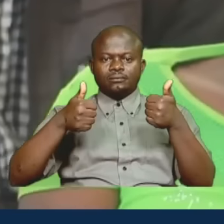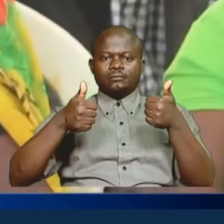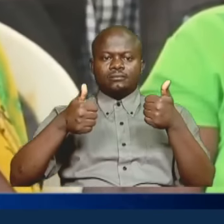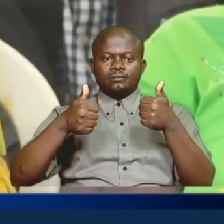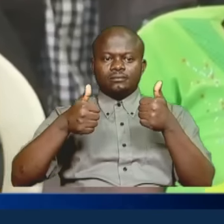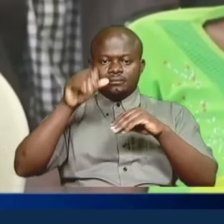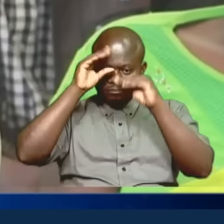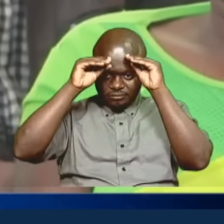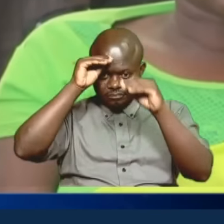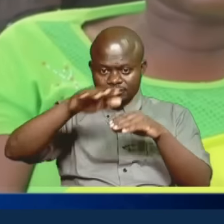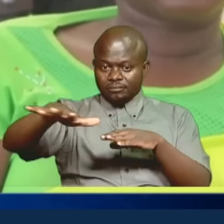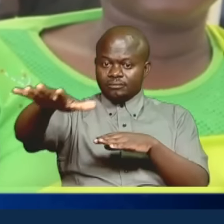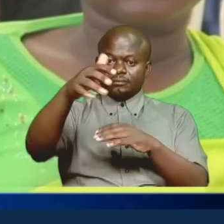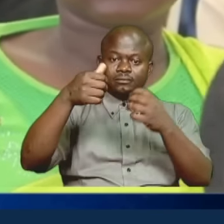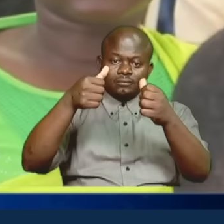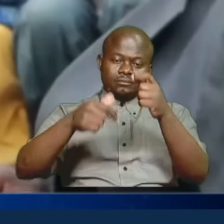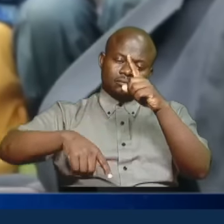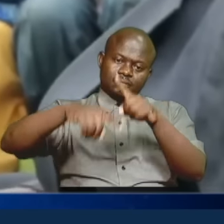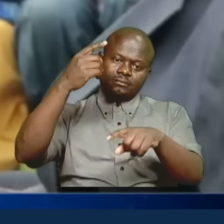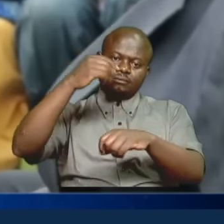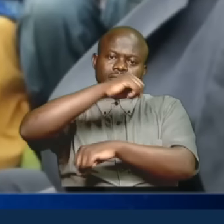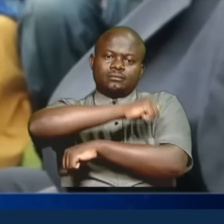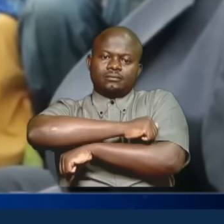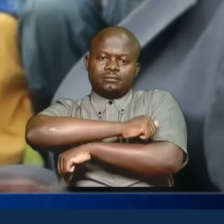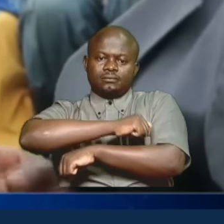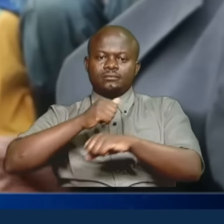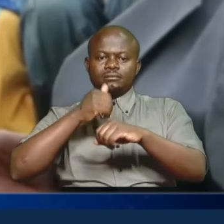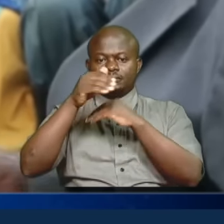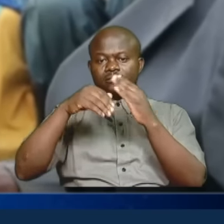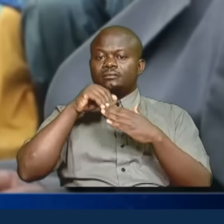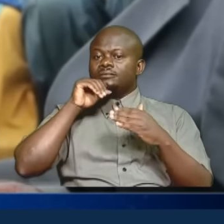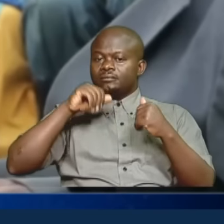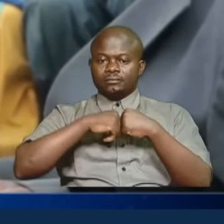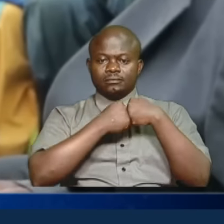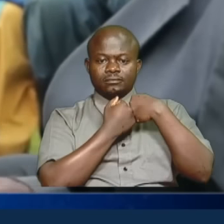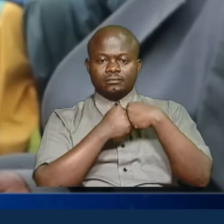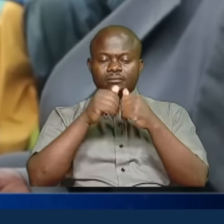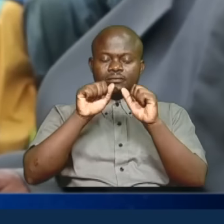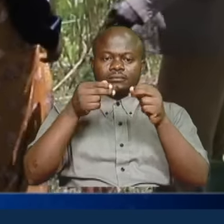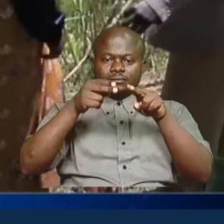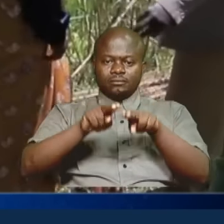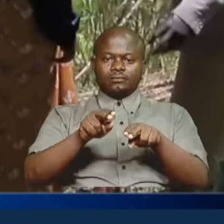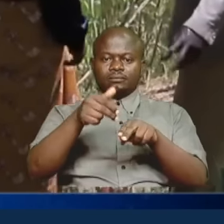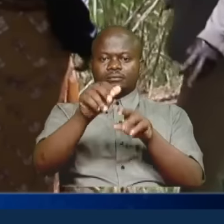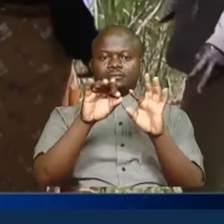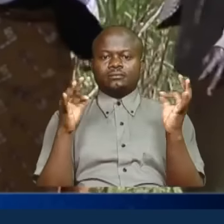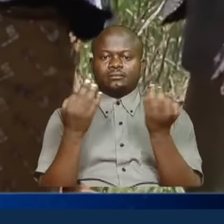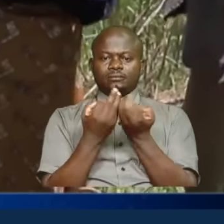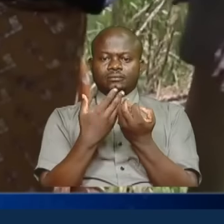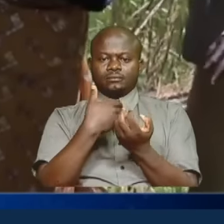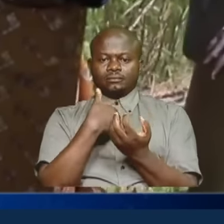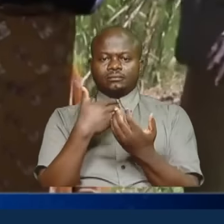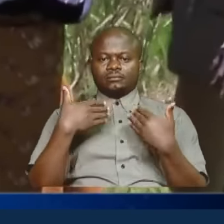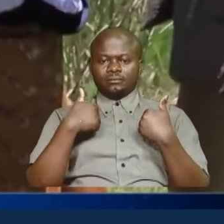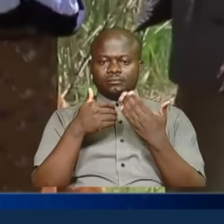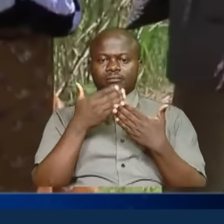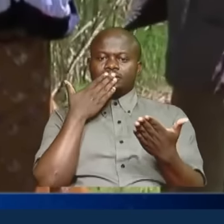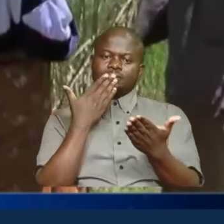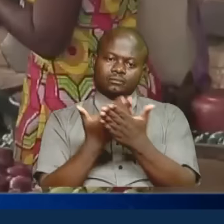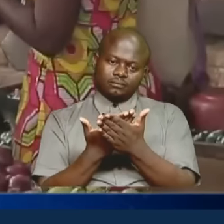bakiga yewe neza, bagatsinda neza ku ishuri, nta makimbirane abaho, umuryango ugira ubuzima